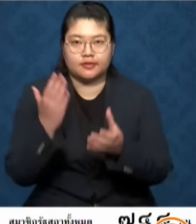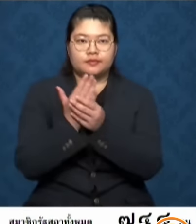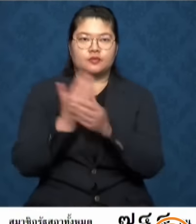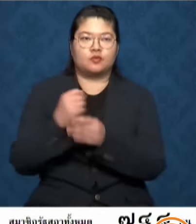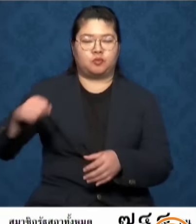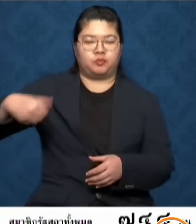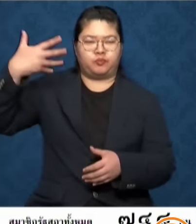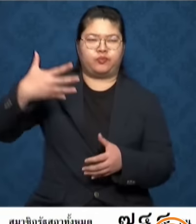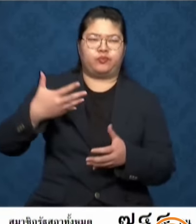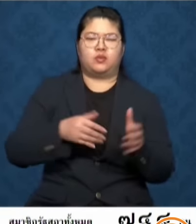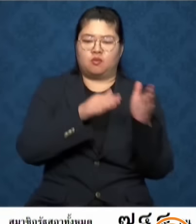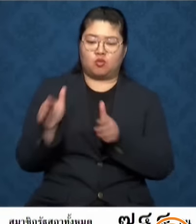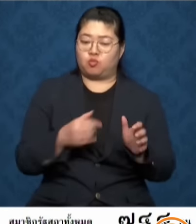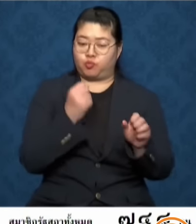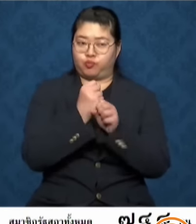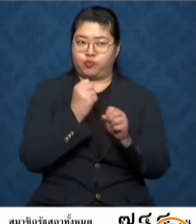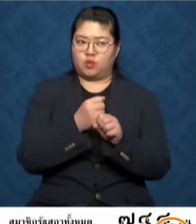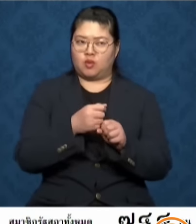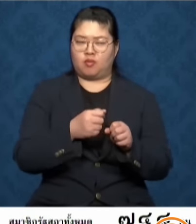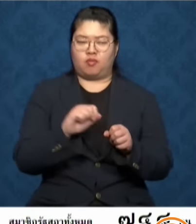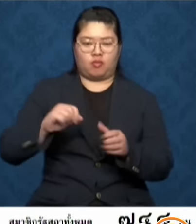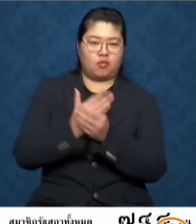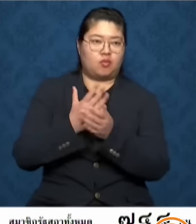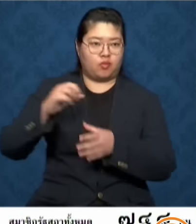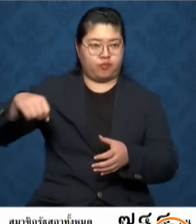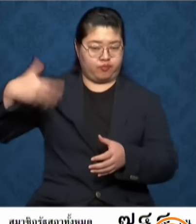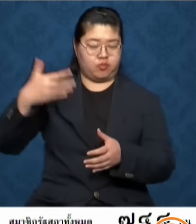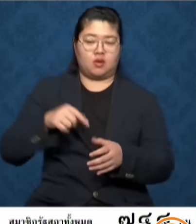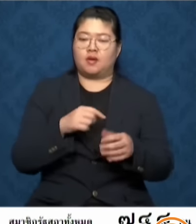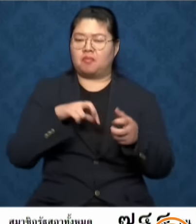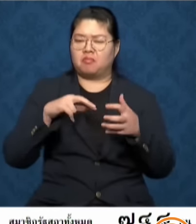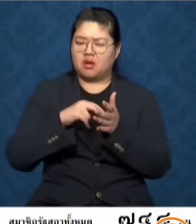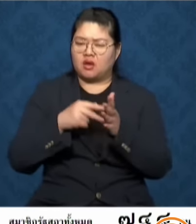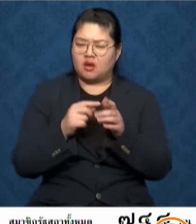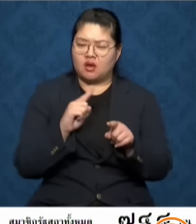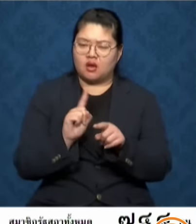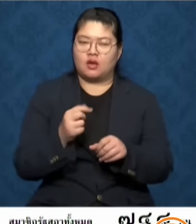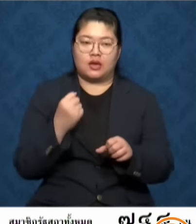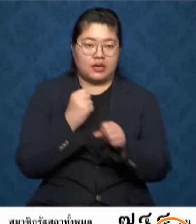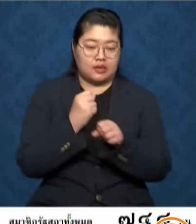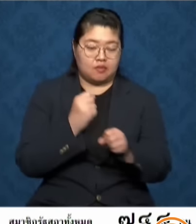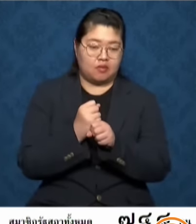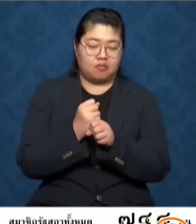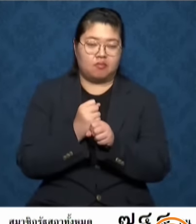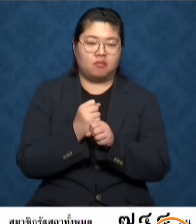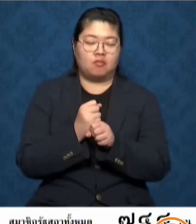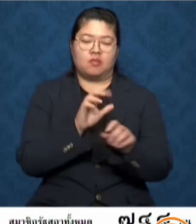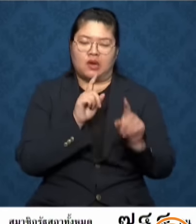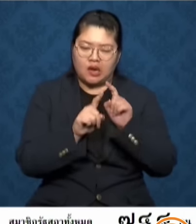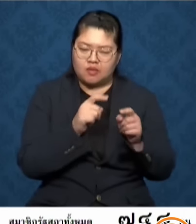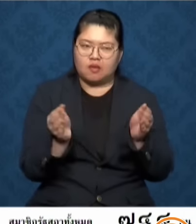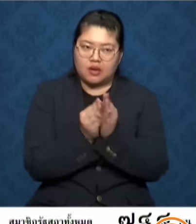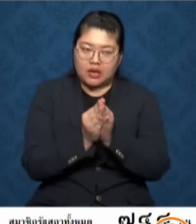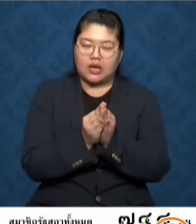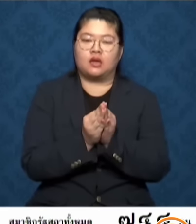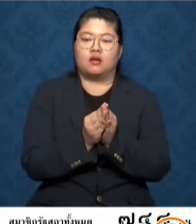ั้หมนี้ครับจึงเป็เสมือน Road Mapในการเดินหน้าสู่รฐธรมนชัดให่ที่มีการทำประชามติทั้หมด 2 ครั้งก็คปชามติขอไข